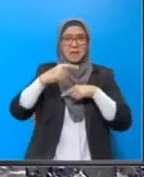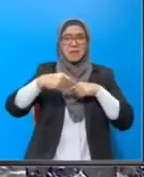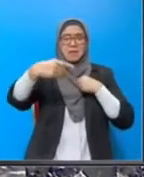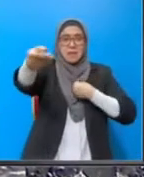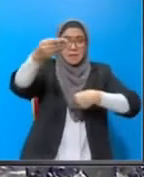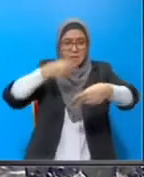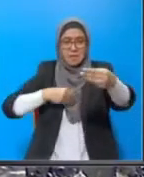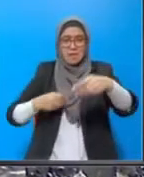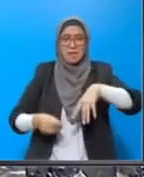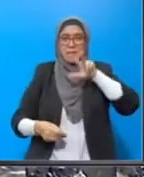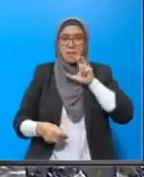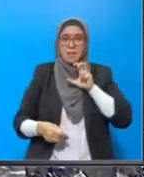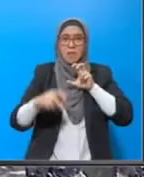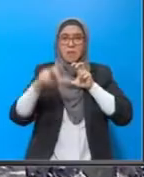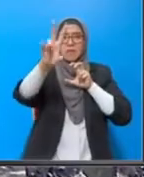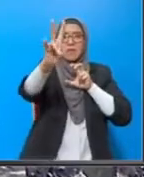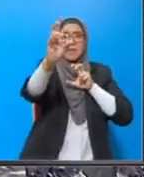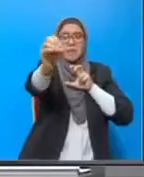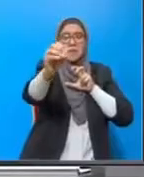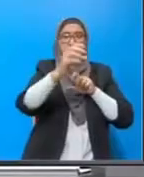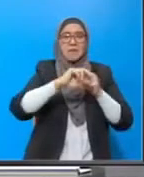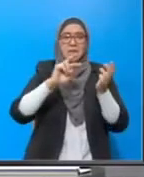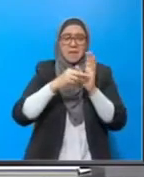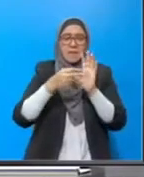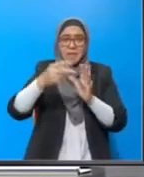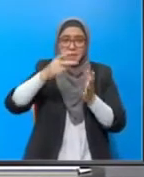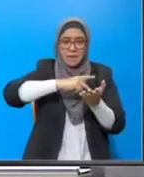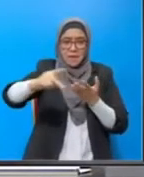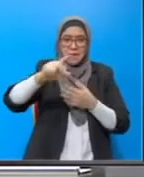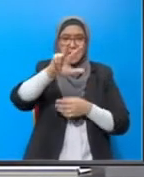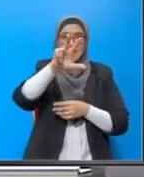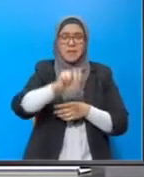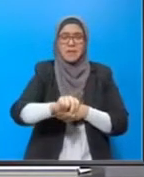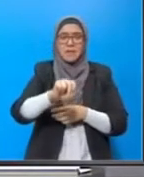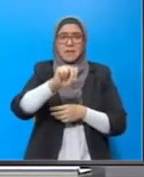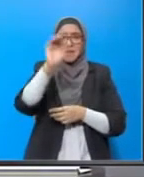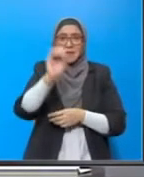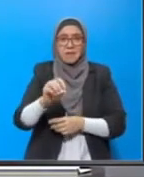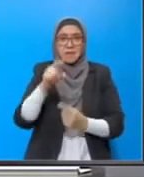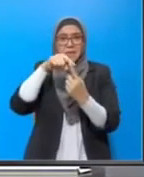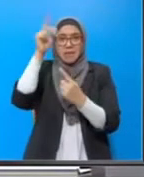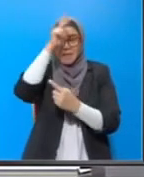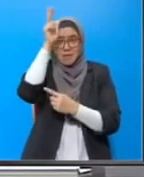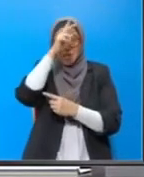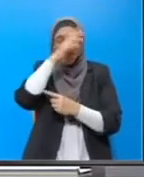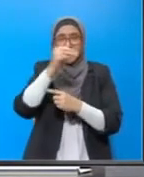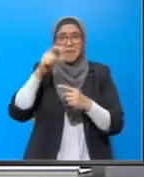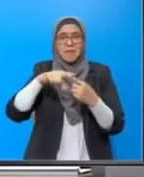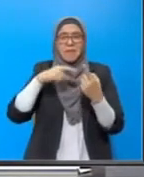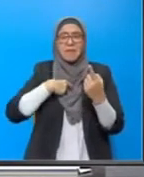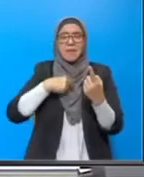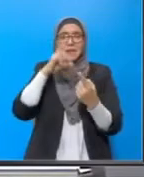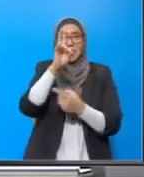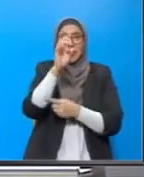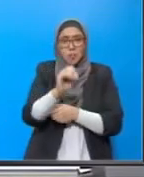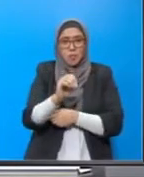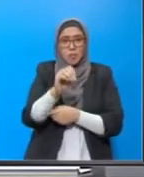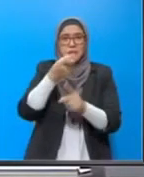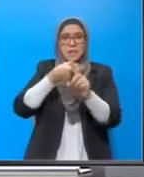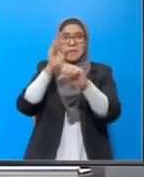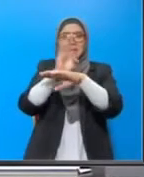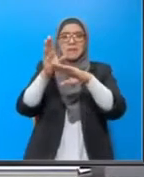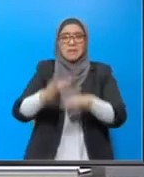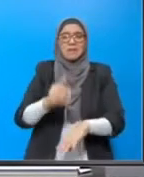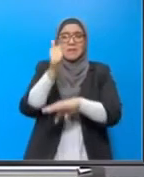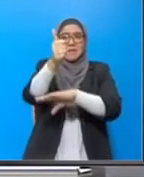yaitu pembiayaan sebanyak 30 ratus daripada kerajaan manakala 700 adalah daripada Usahawan sehingga